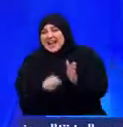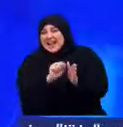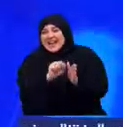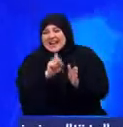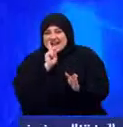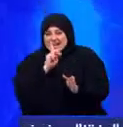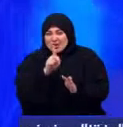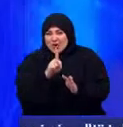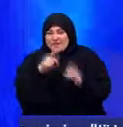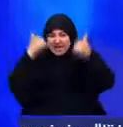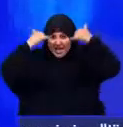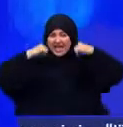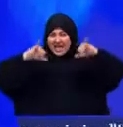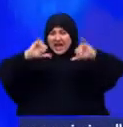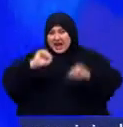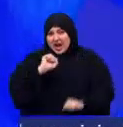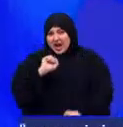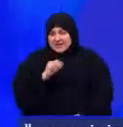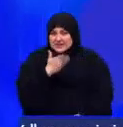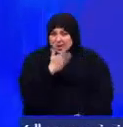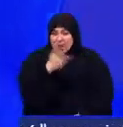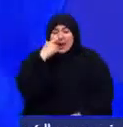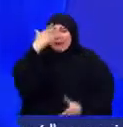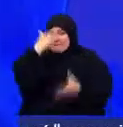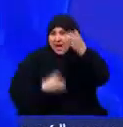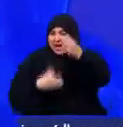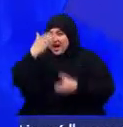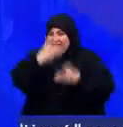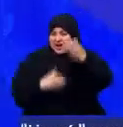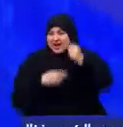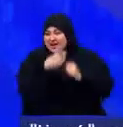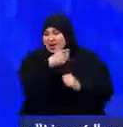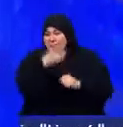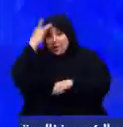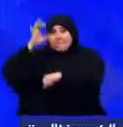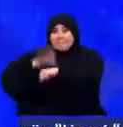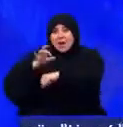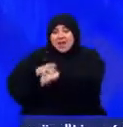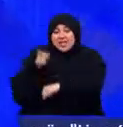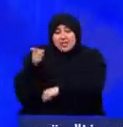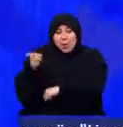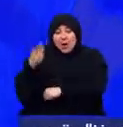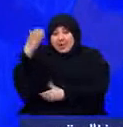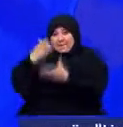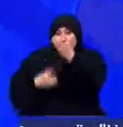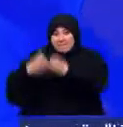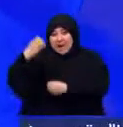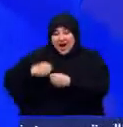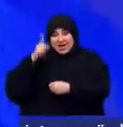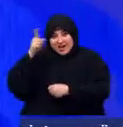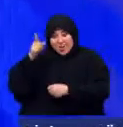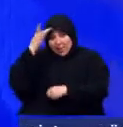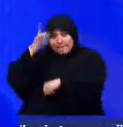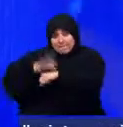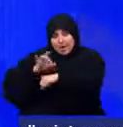واستعملت المرة الأولى في قطعان البقر الذين أصيبوا بمرض ومن